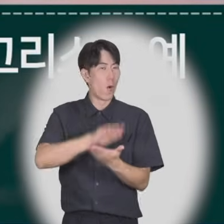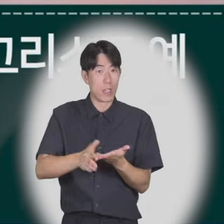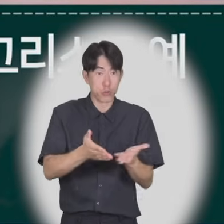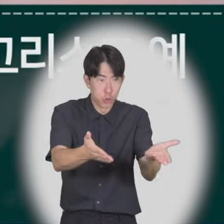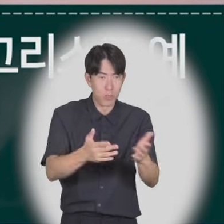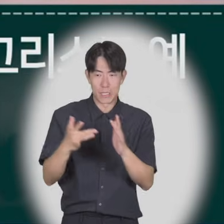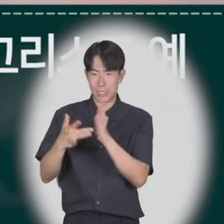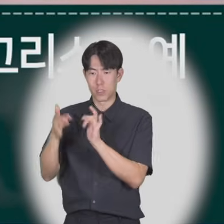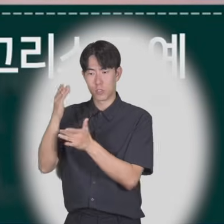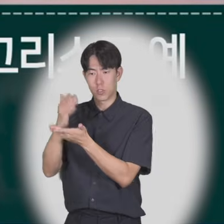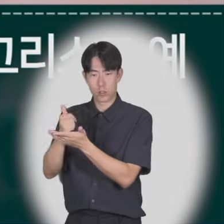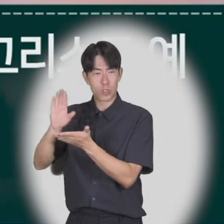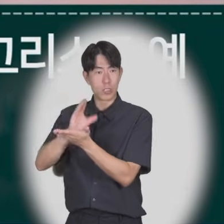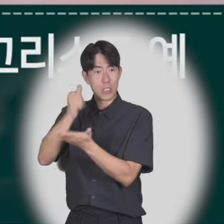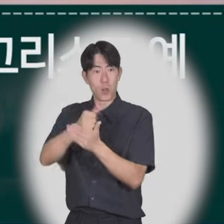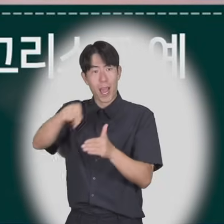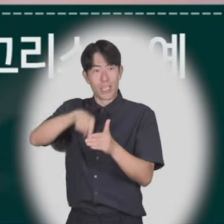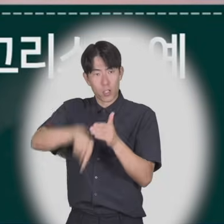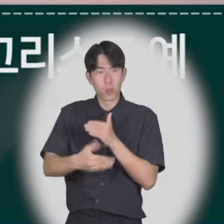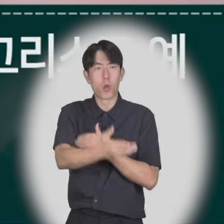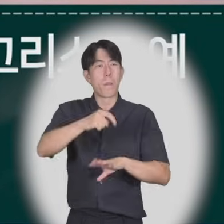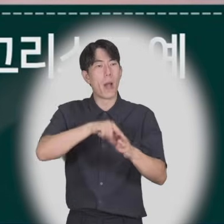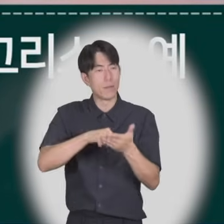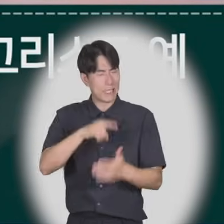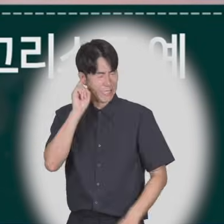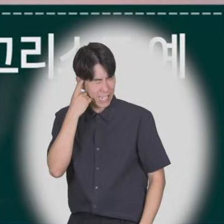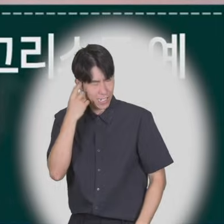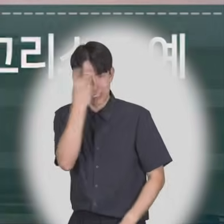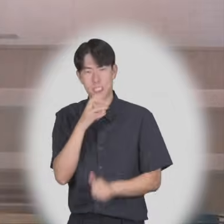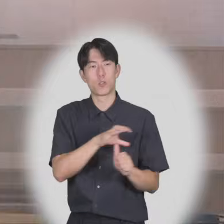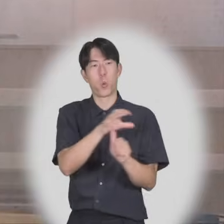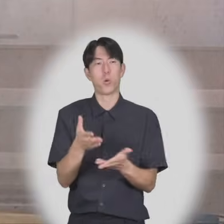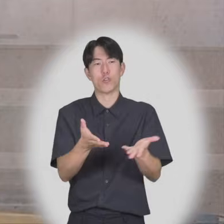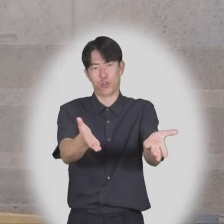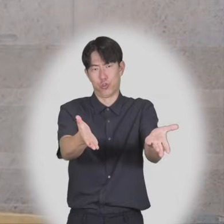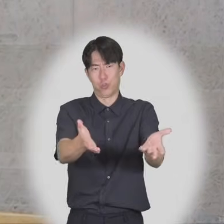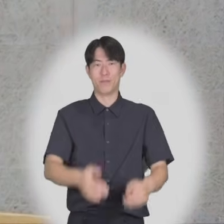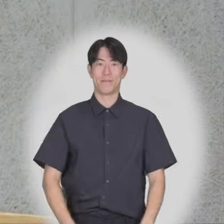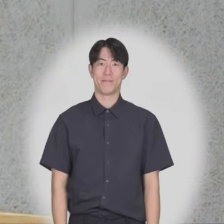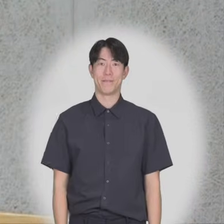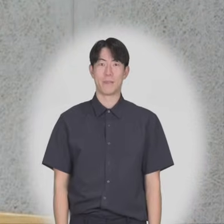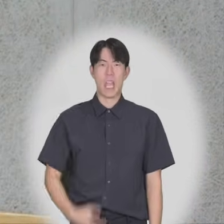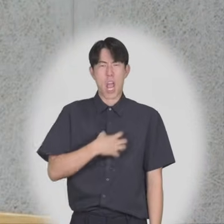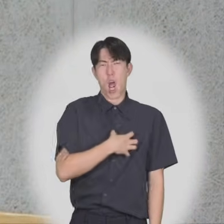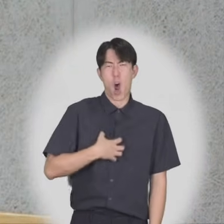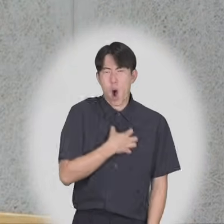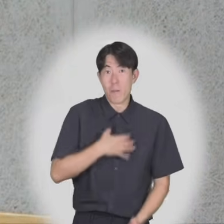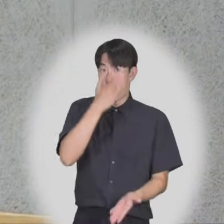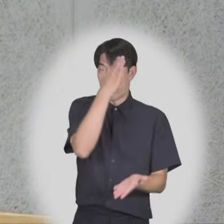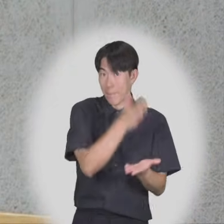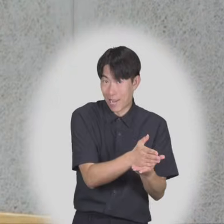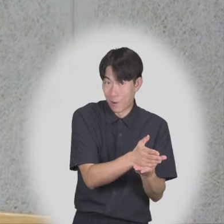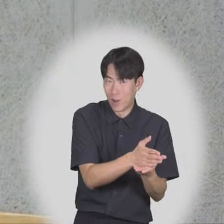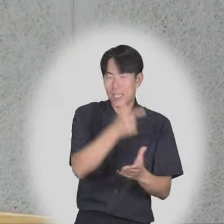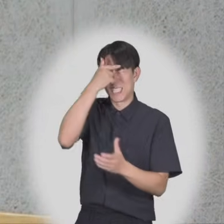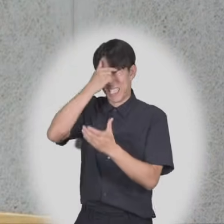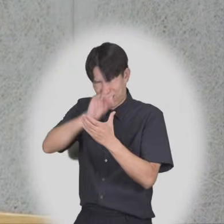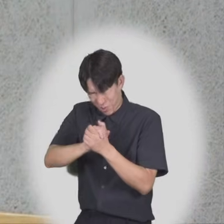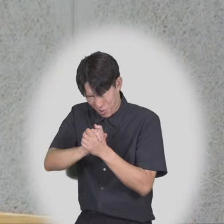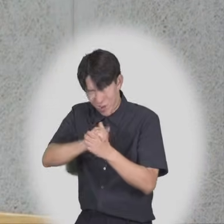너희 마음과 생각을 지키시리라. 아멘. 여기 보시면 염려 대신에 뭐 하라고요? 기도하라는